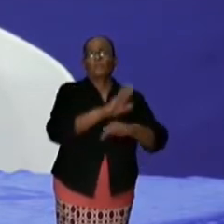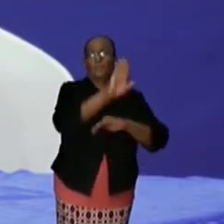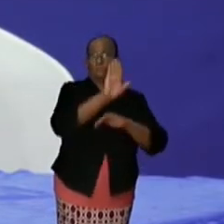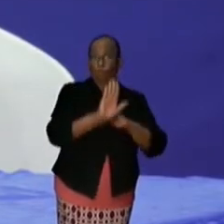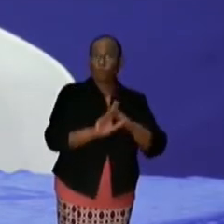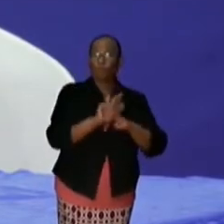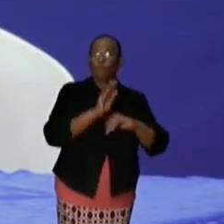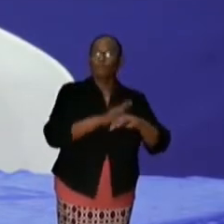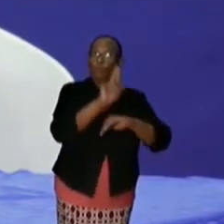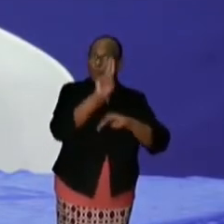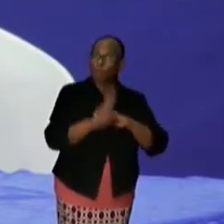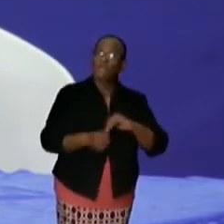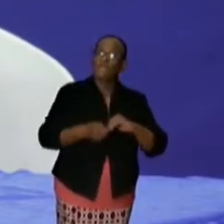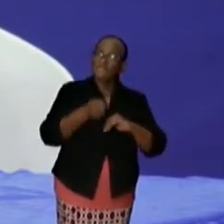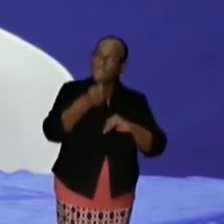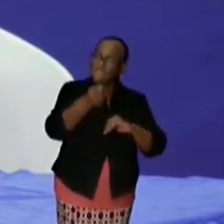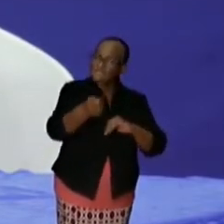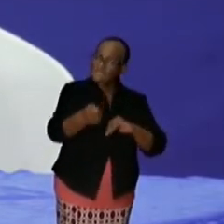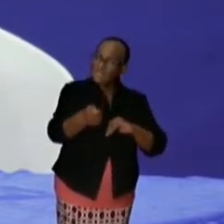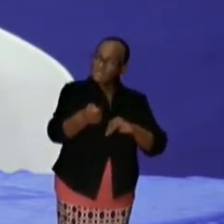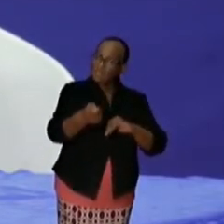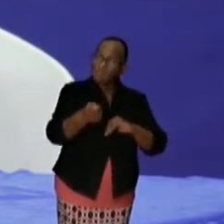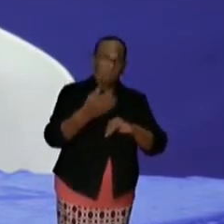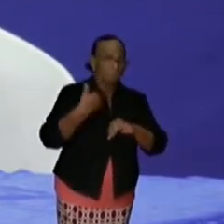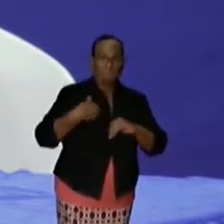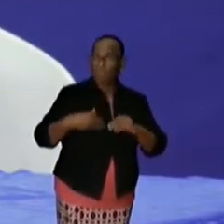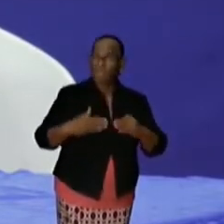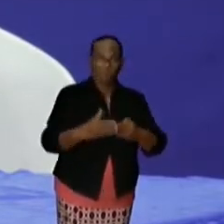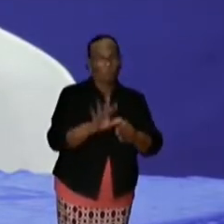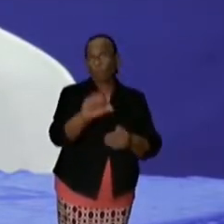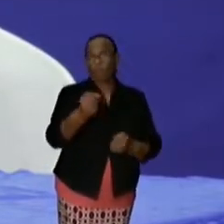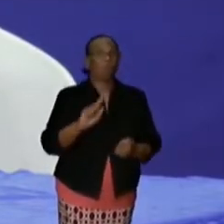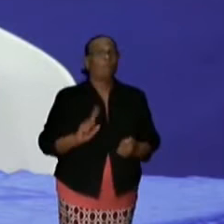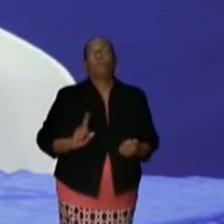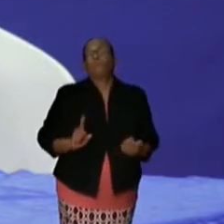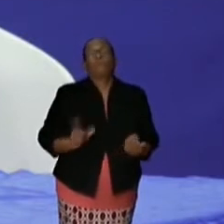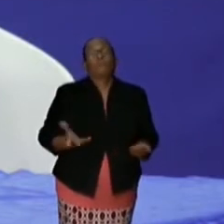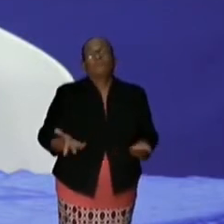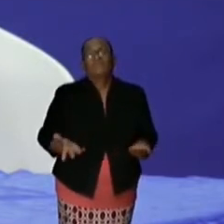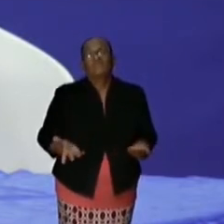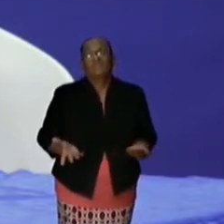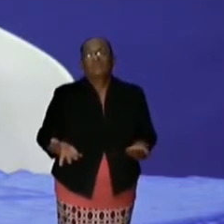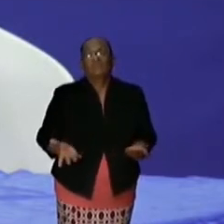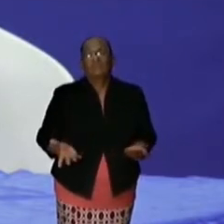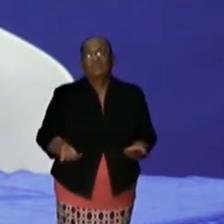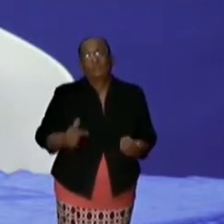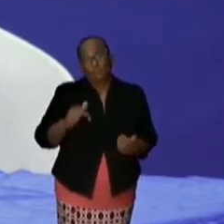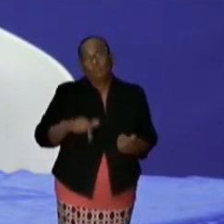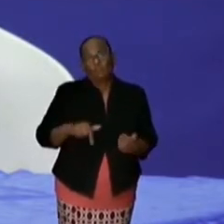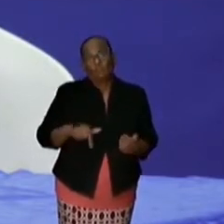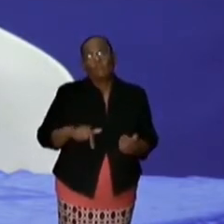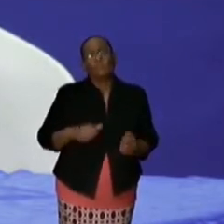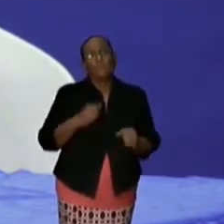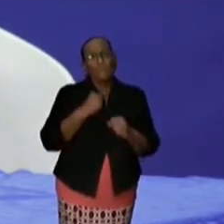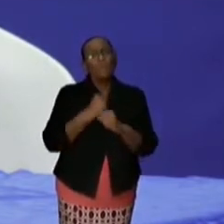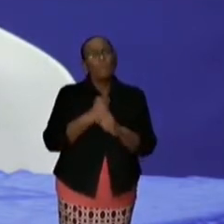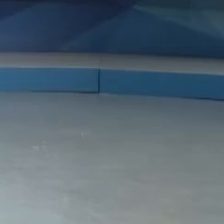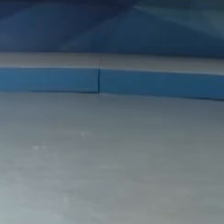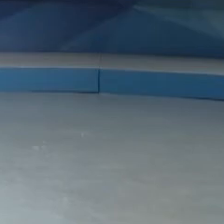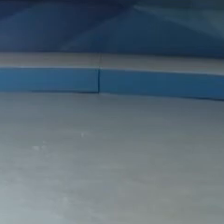handreiking en dat wordt niet aangegrepen. En wij hebben dus gezegd, in die tussentijd laten we werken naar die